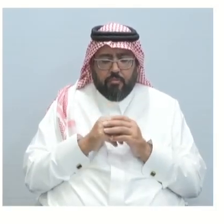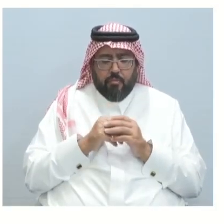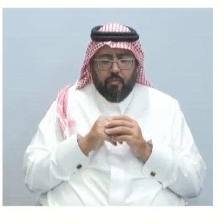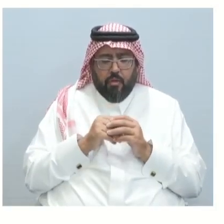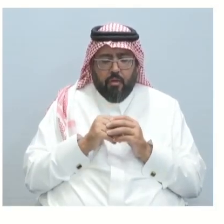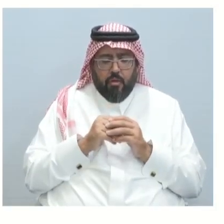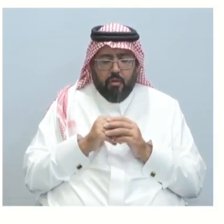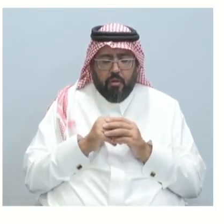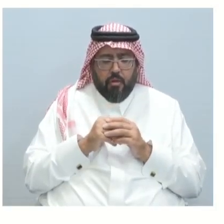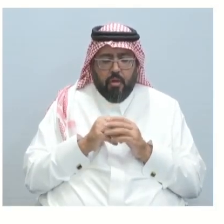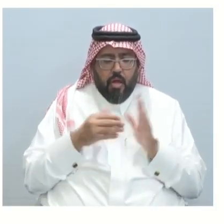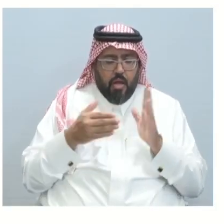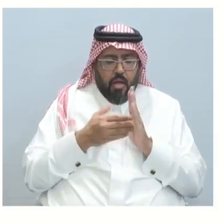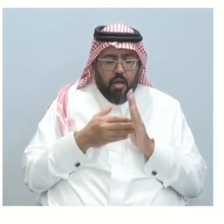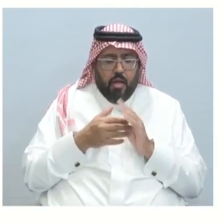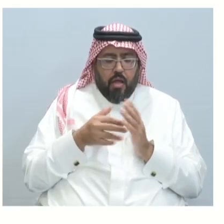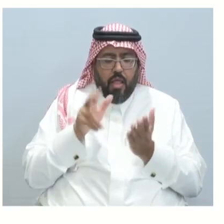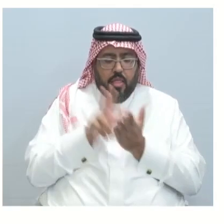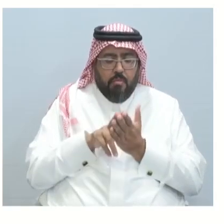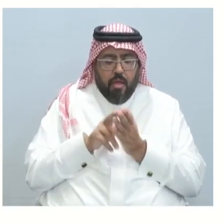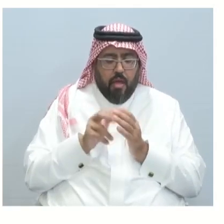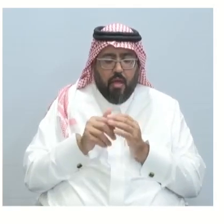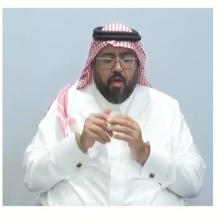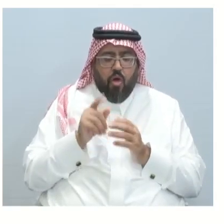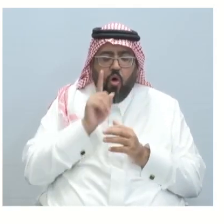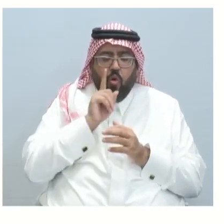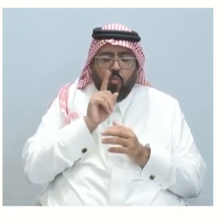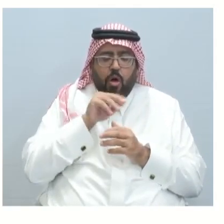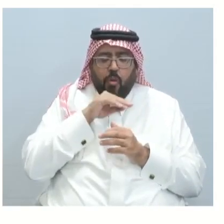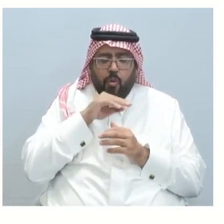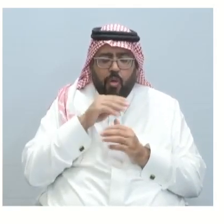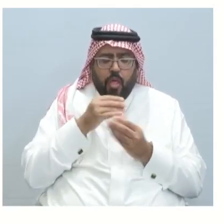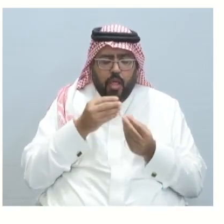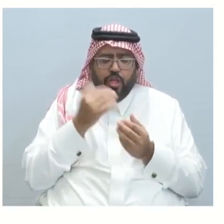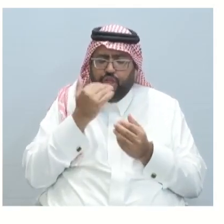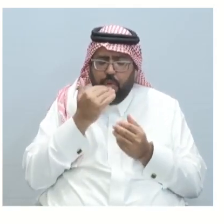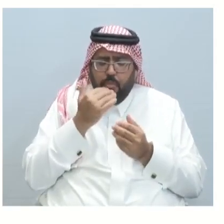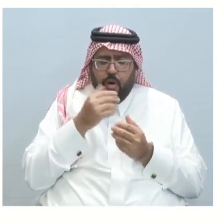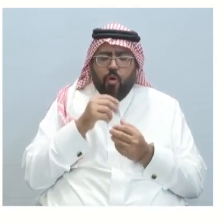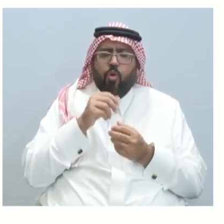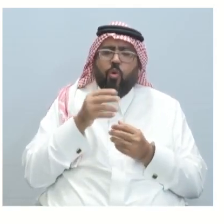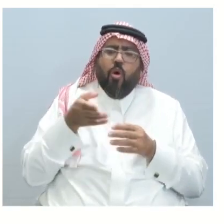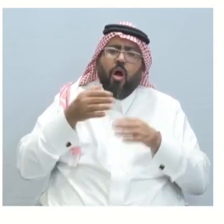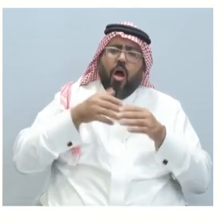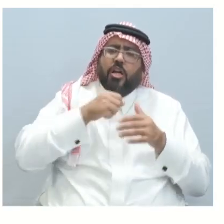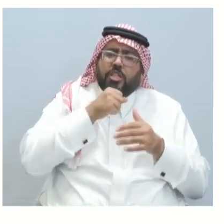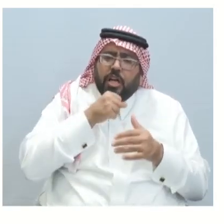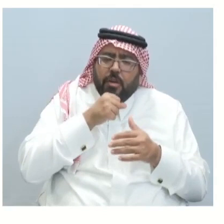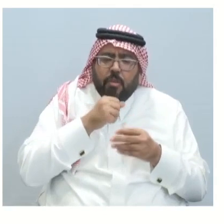لوالديك ايضا نختم باخر تطبيق سلكي ابر والدي في شبابهما وعند